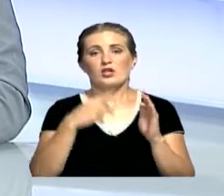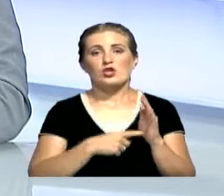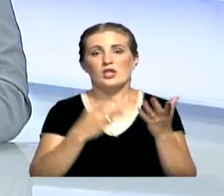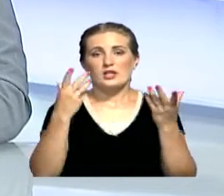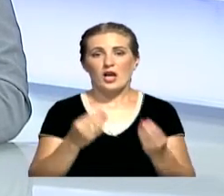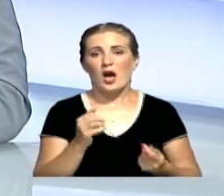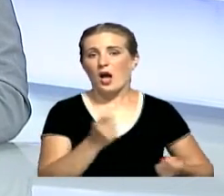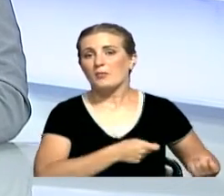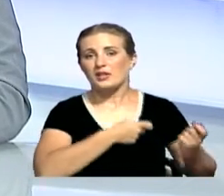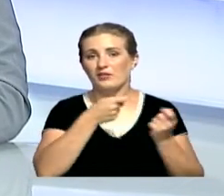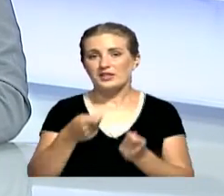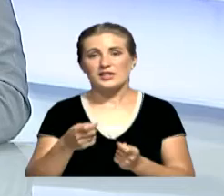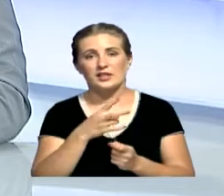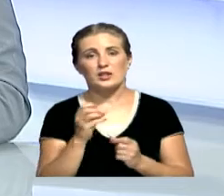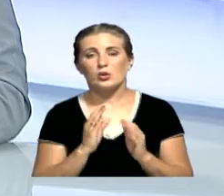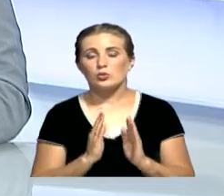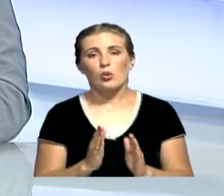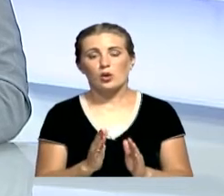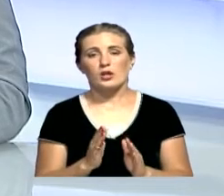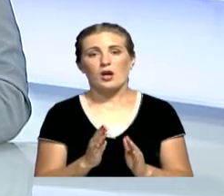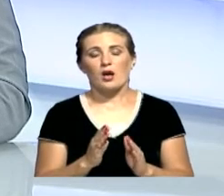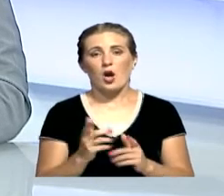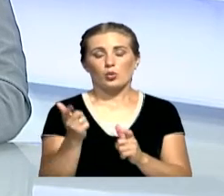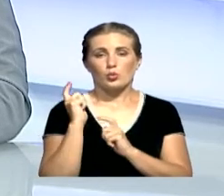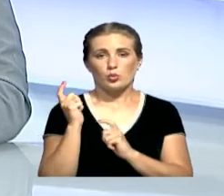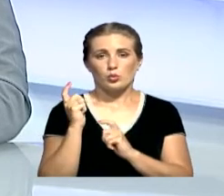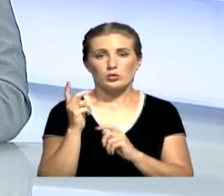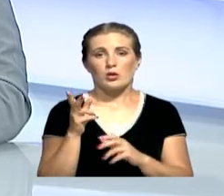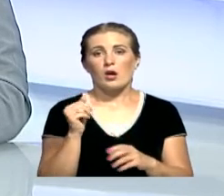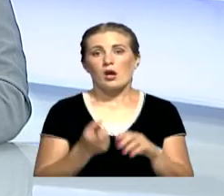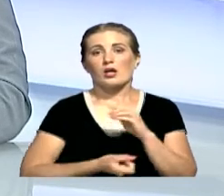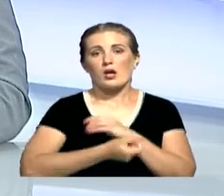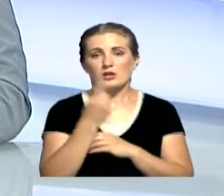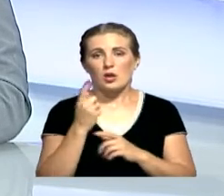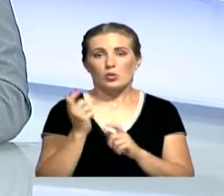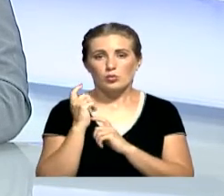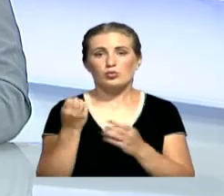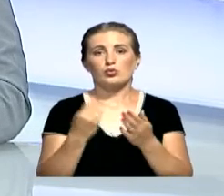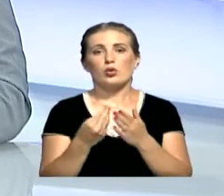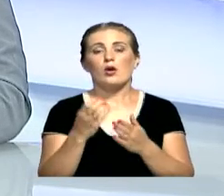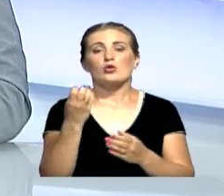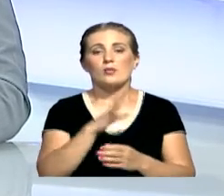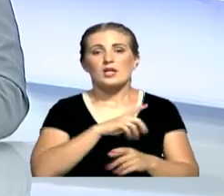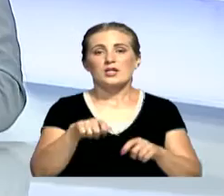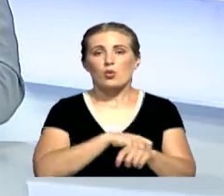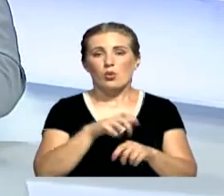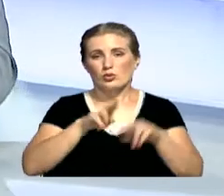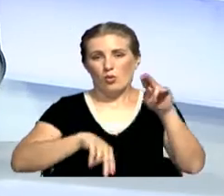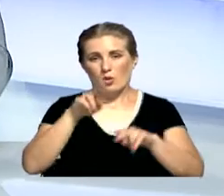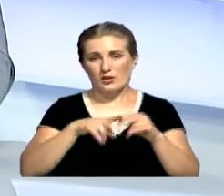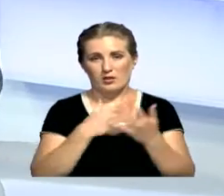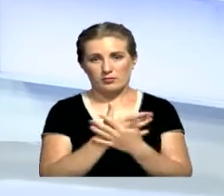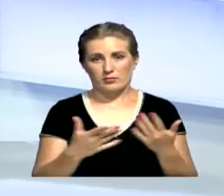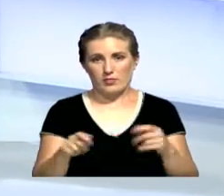привезли не только вот собственно груз как оказалось груз и строительных материалов и выяснилось что все-таки